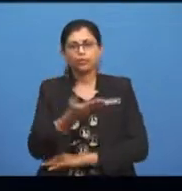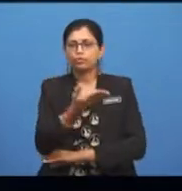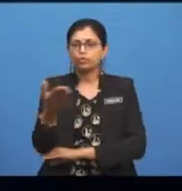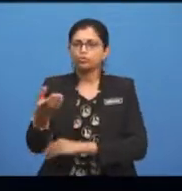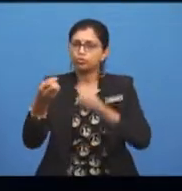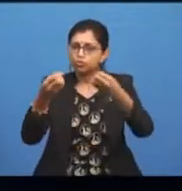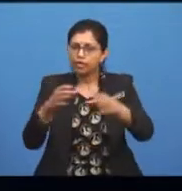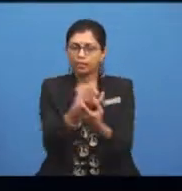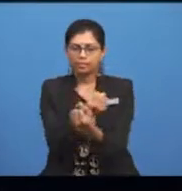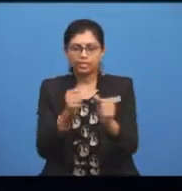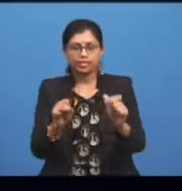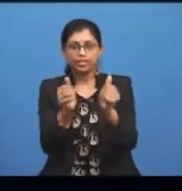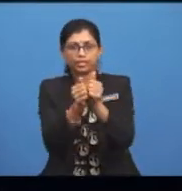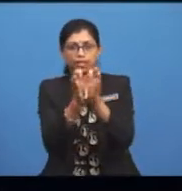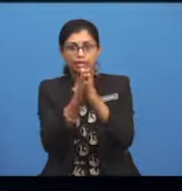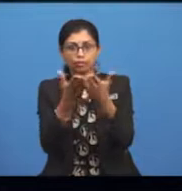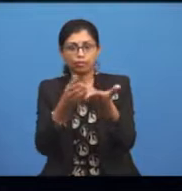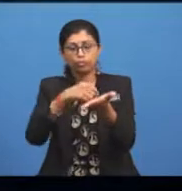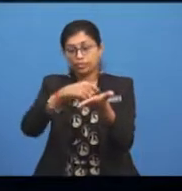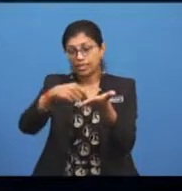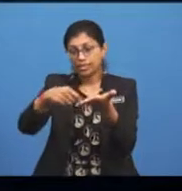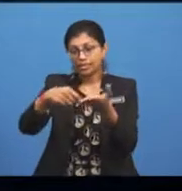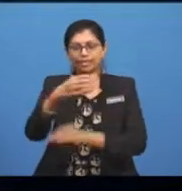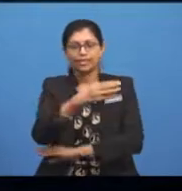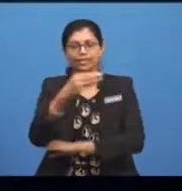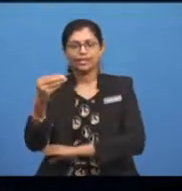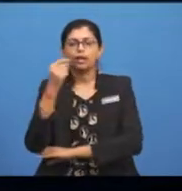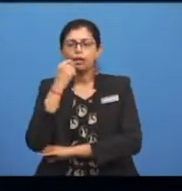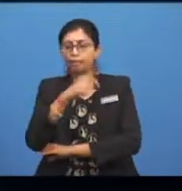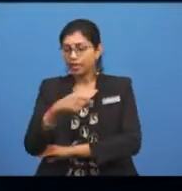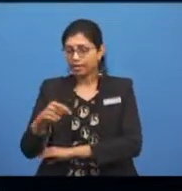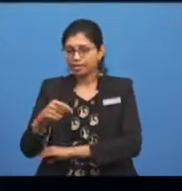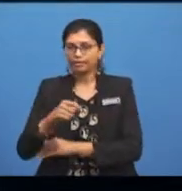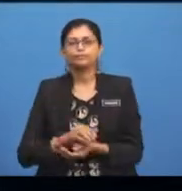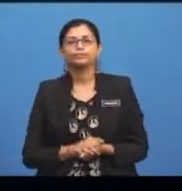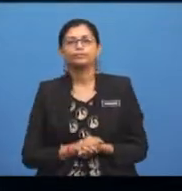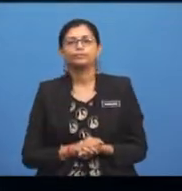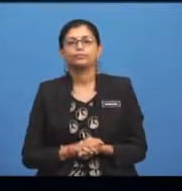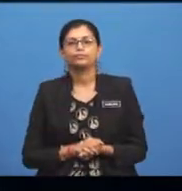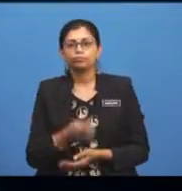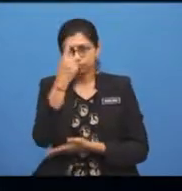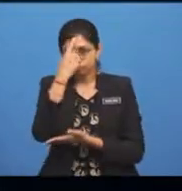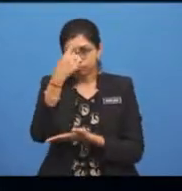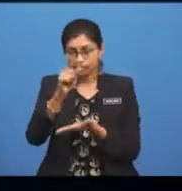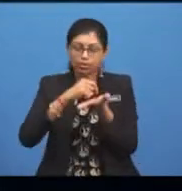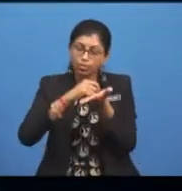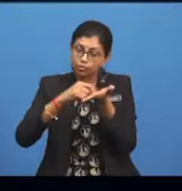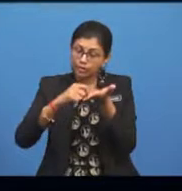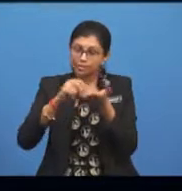bersedia dengan buku catatan dan pen supaya sesi pembelajaran kita pada hari